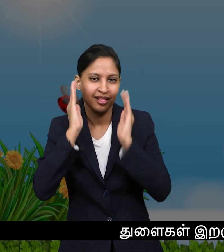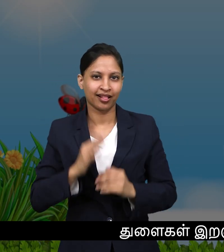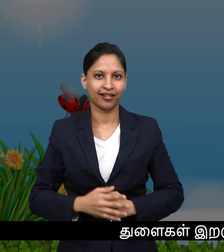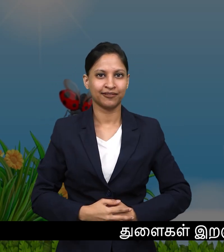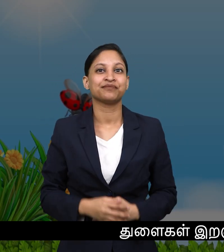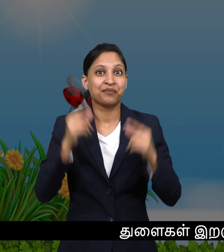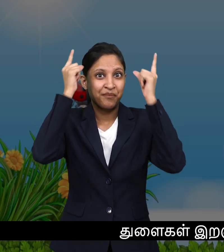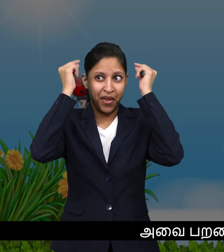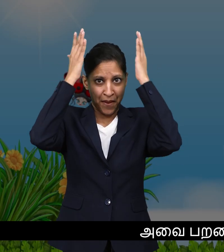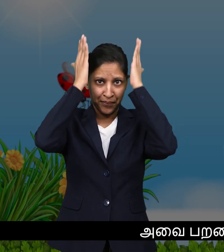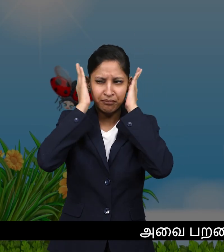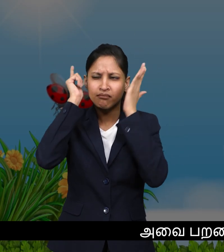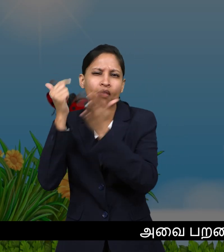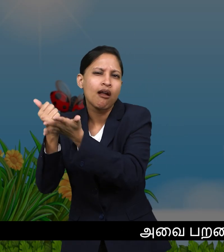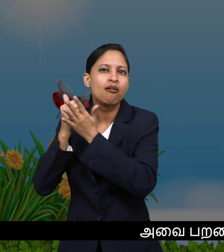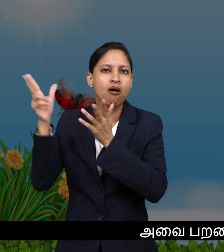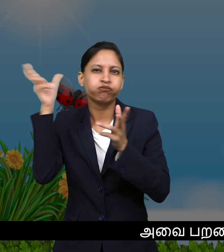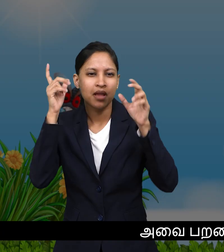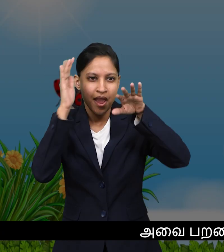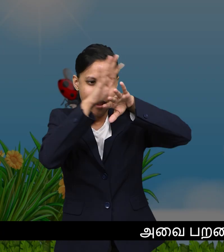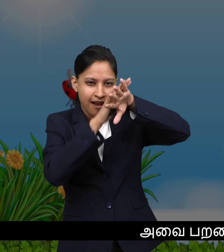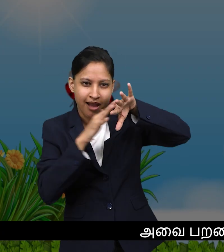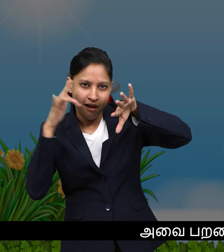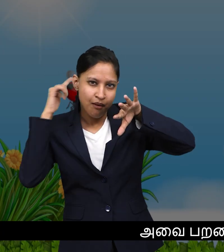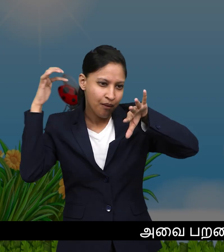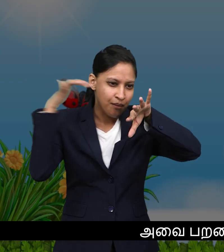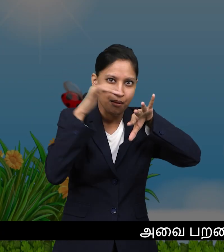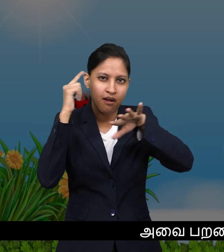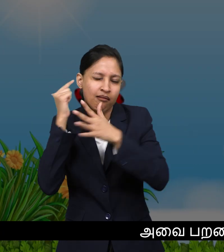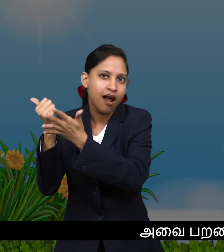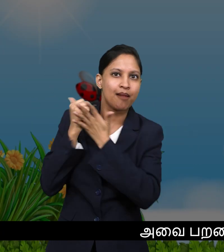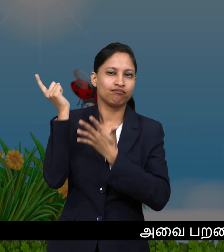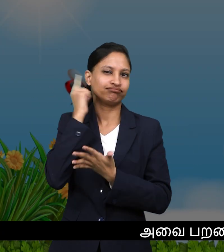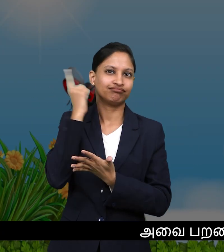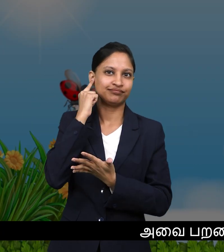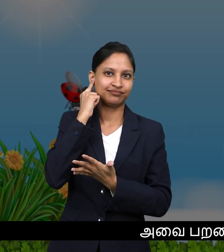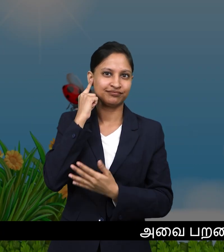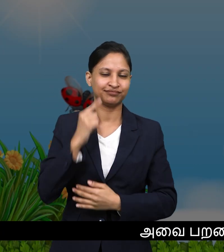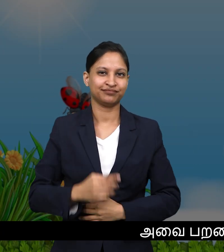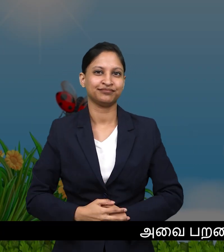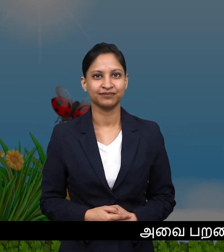மூடப்பட்டிருக்கும். அவை பறவை கேட்க உதவுகின்றன.